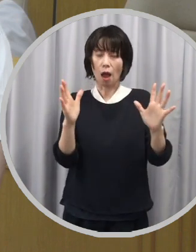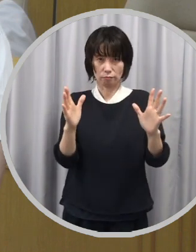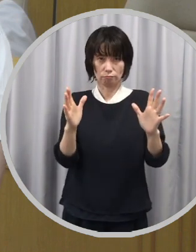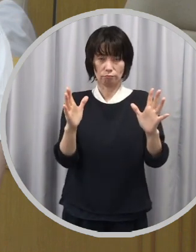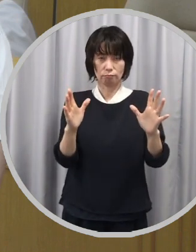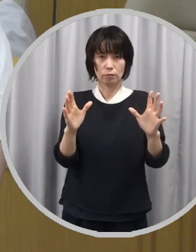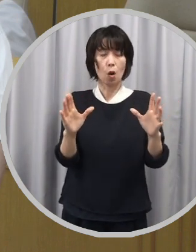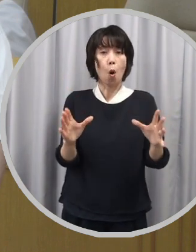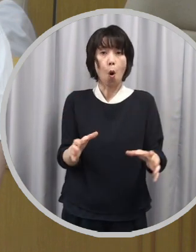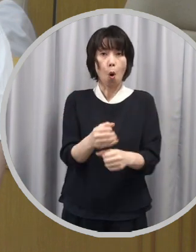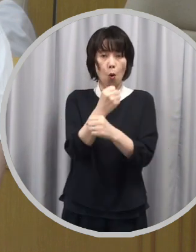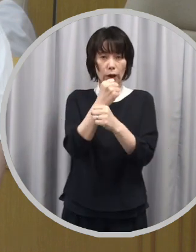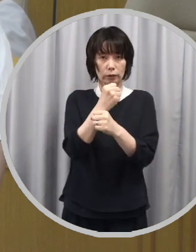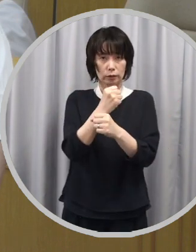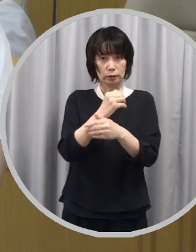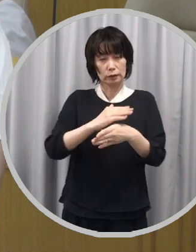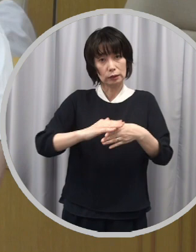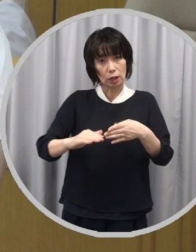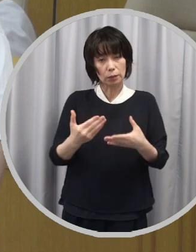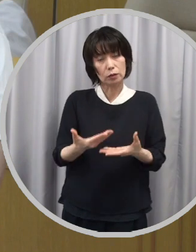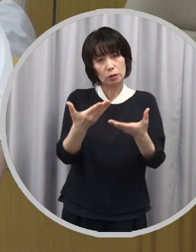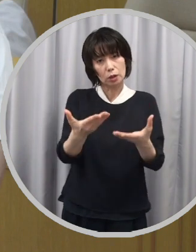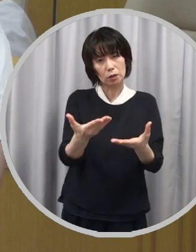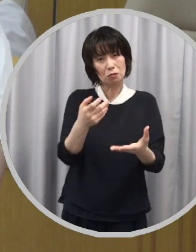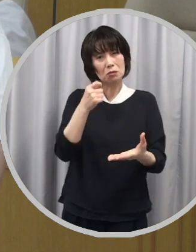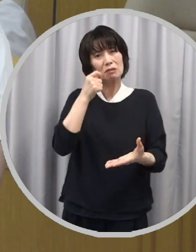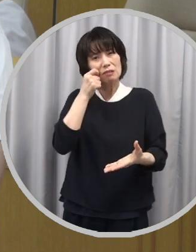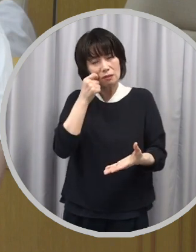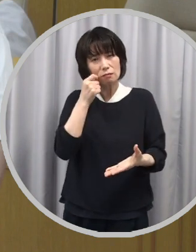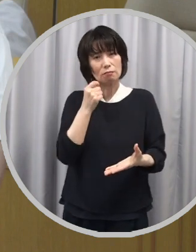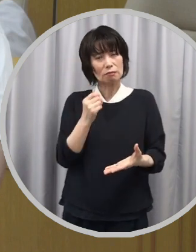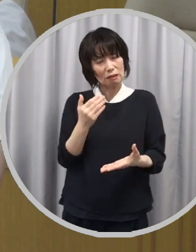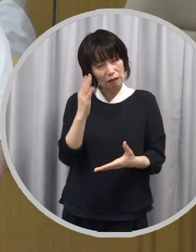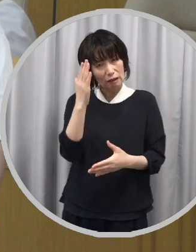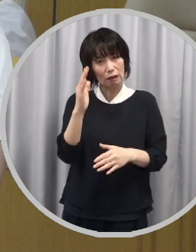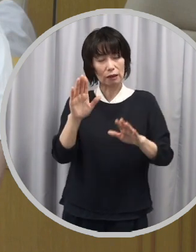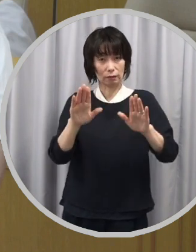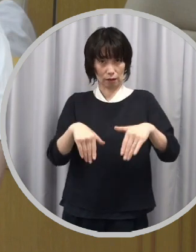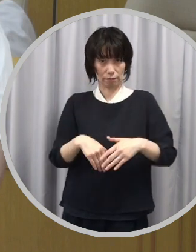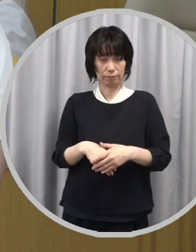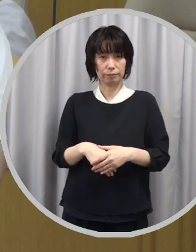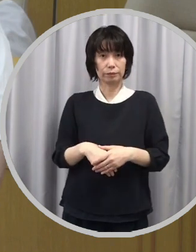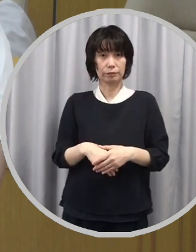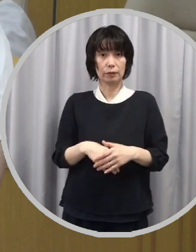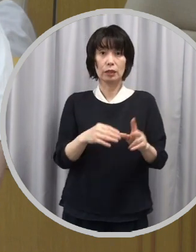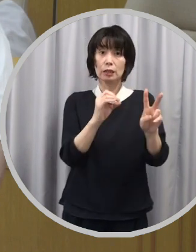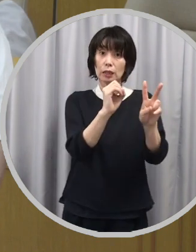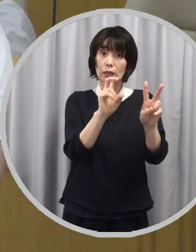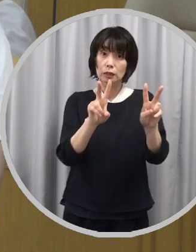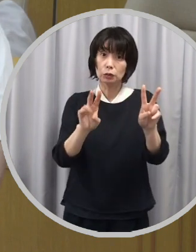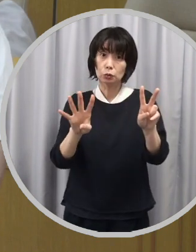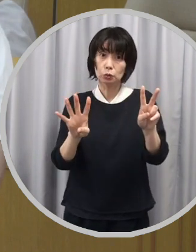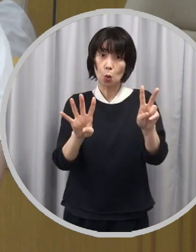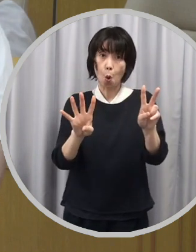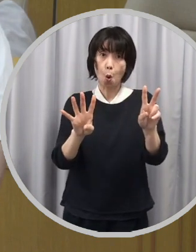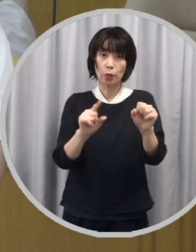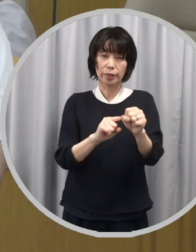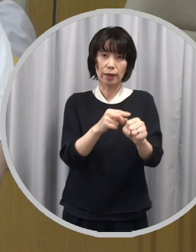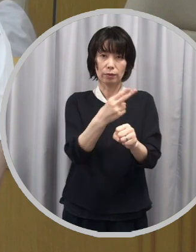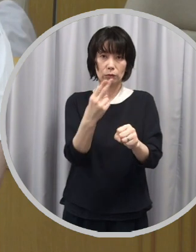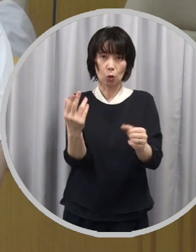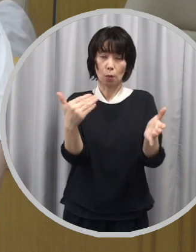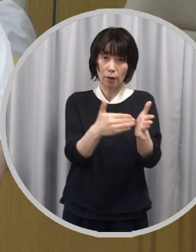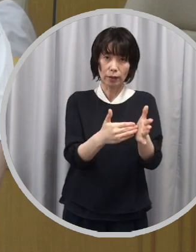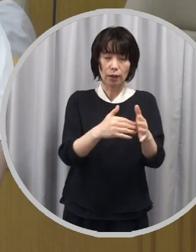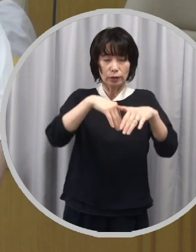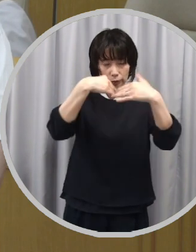な保健サービスを提供しにくい現状にありましたが、2024年度までに